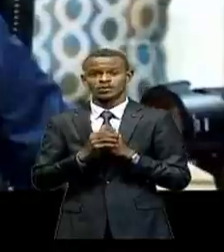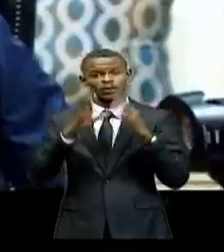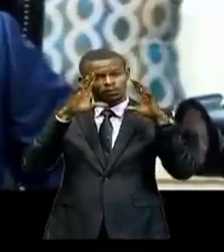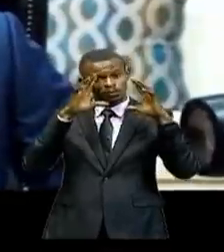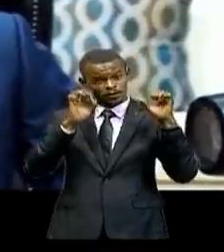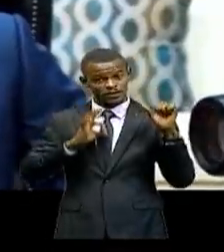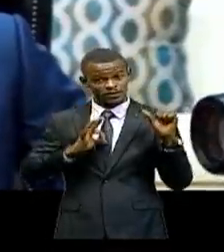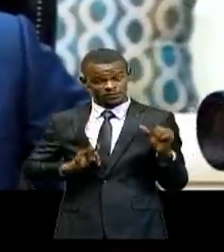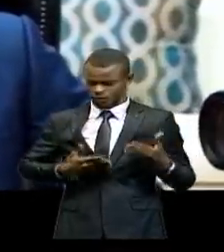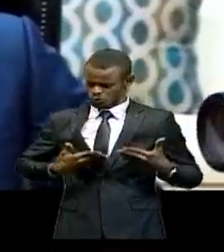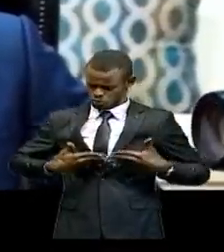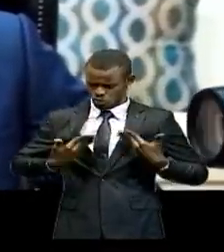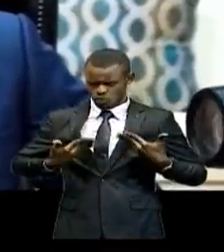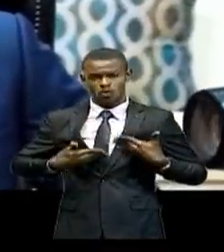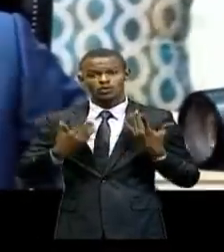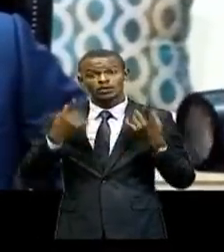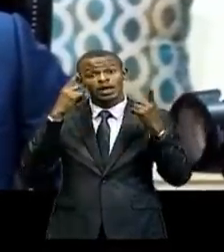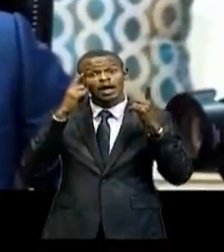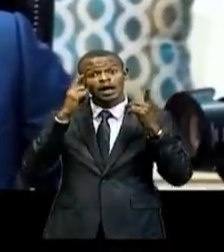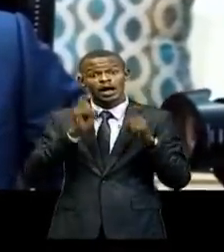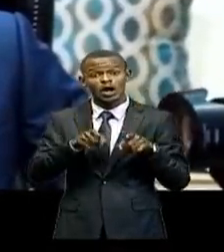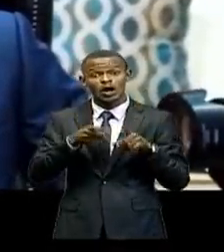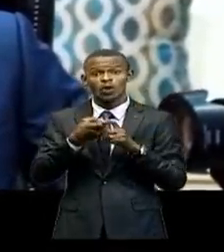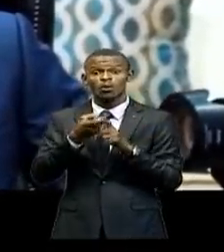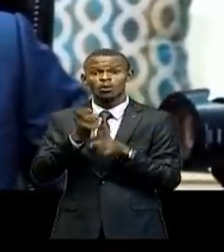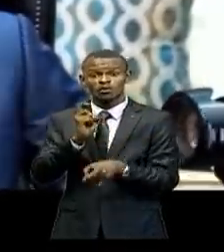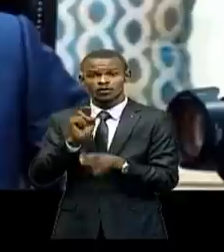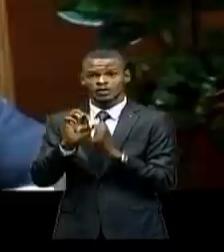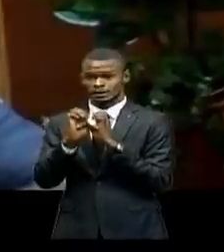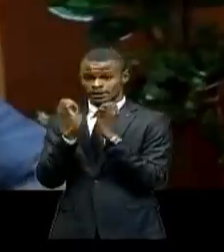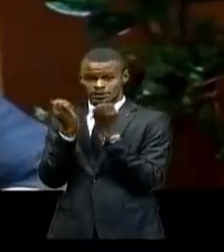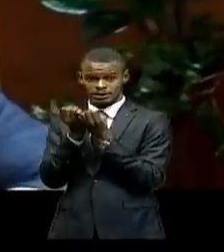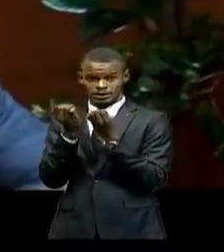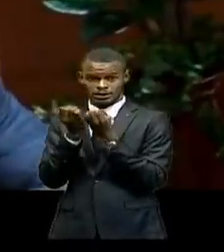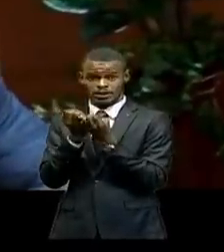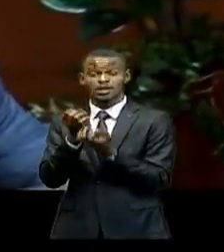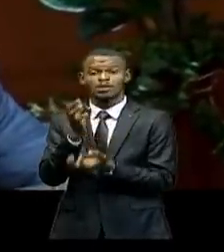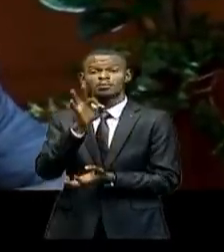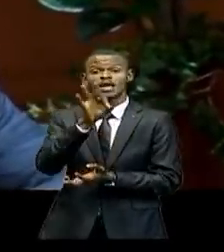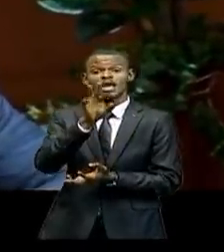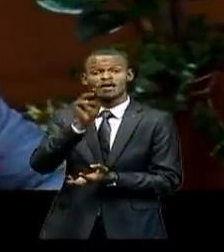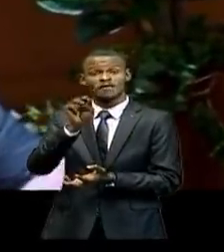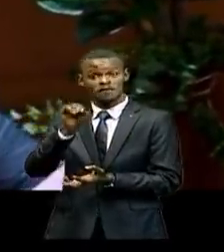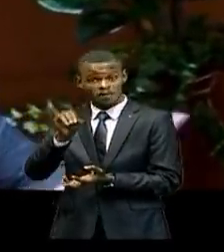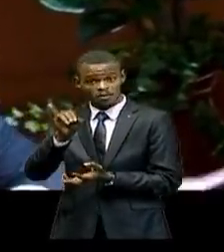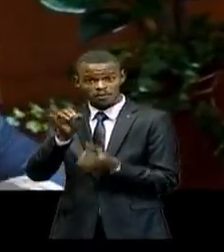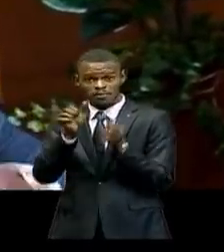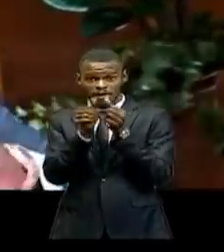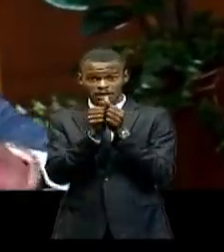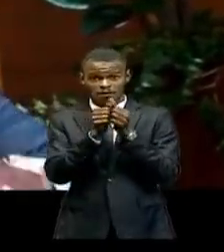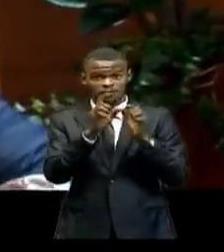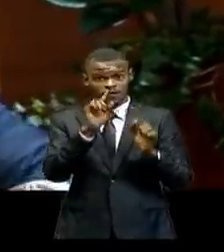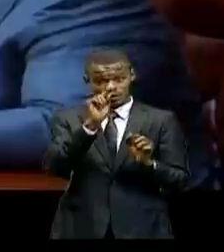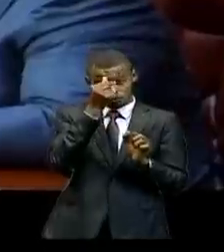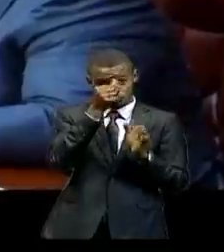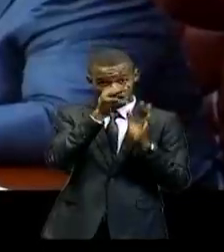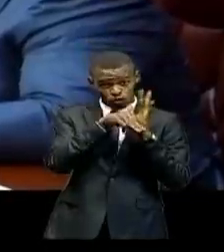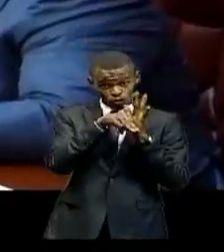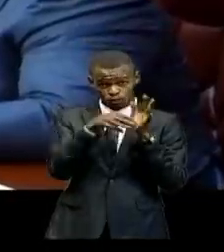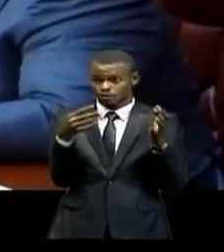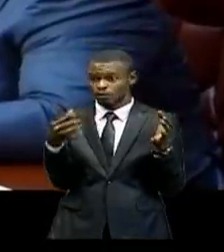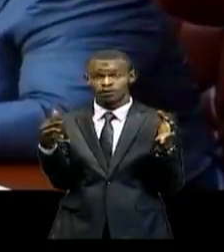obtenu entre les équipes des services du Fonds monétaire international et du gouvernement, représentés par la